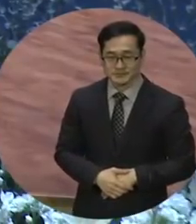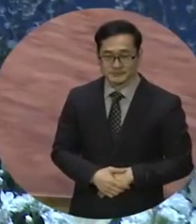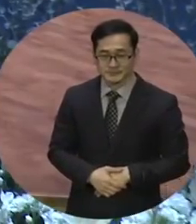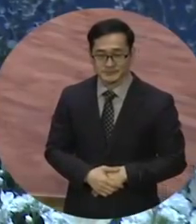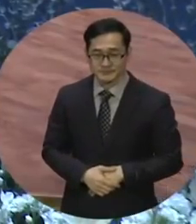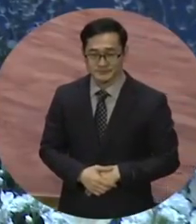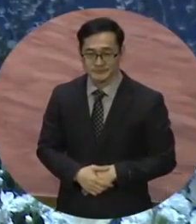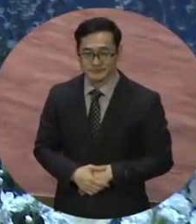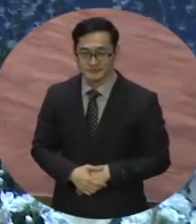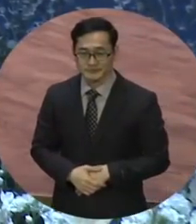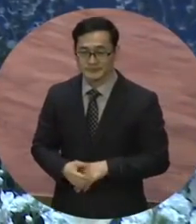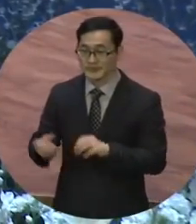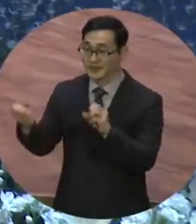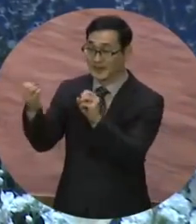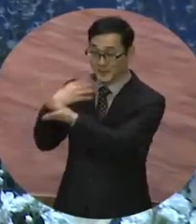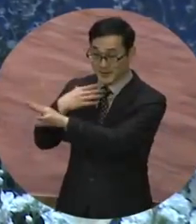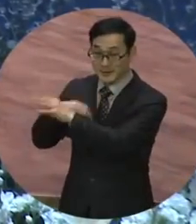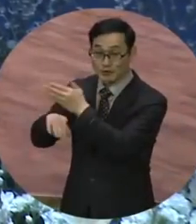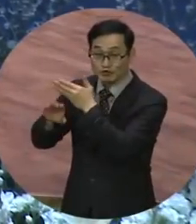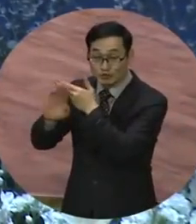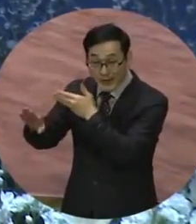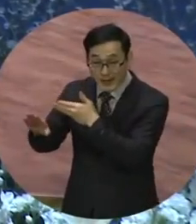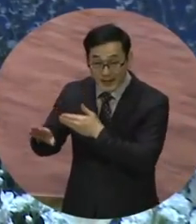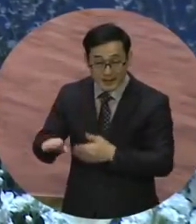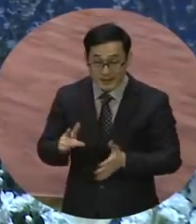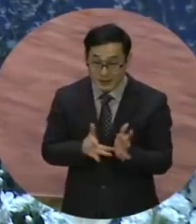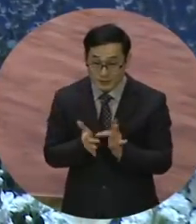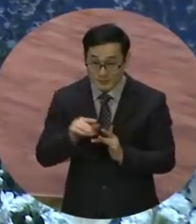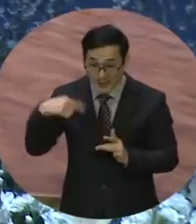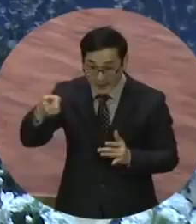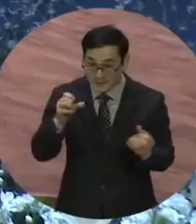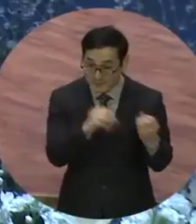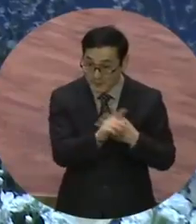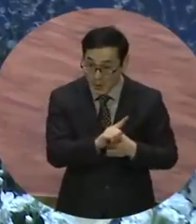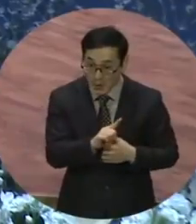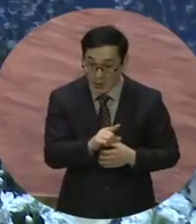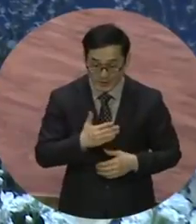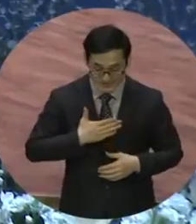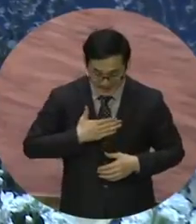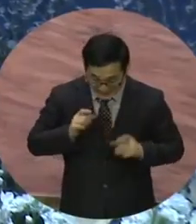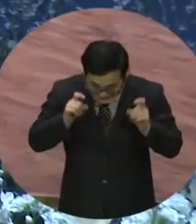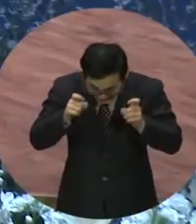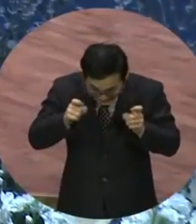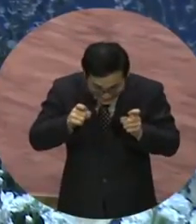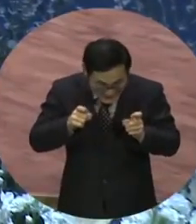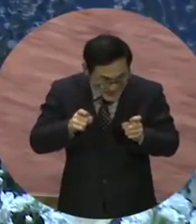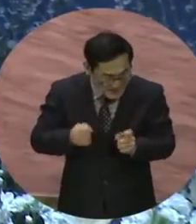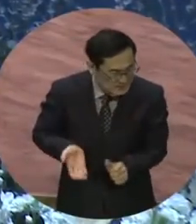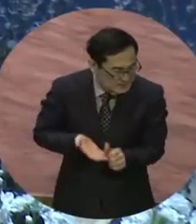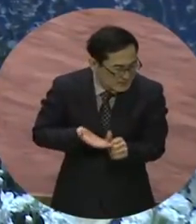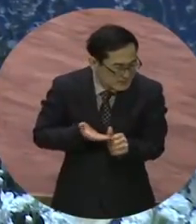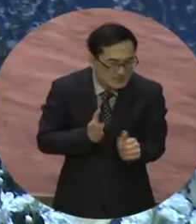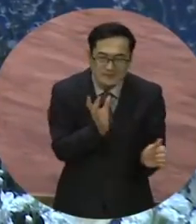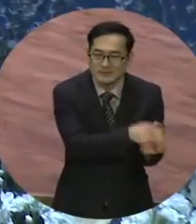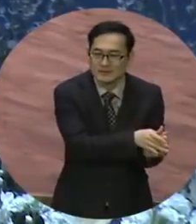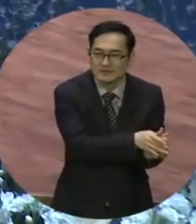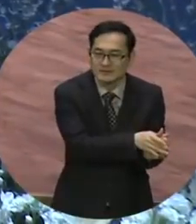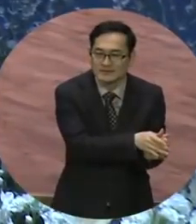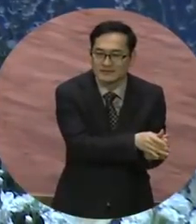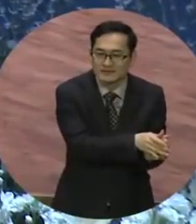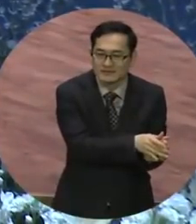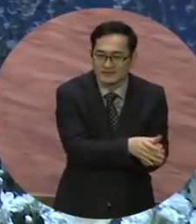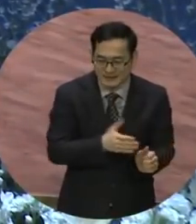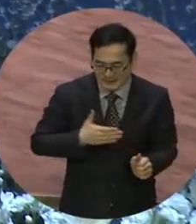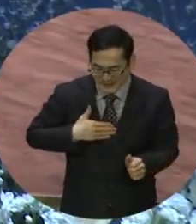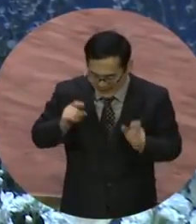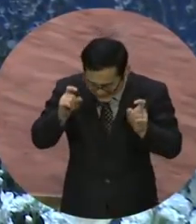답변한 이후에 베드로에게 양을 먹이라, 내 양을 치라, 내